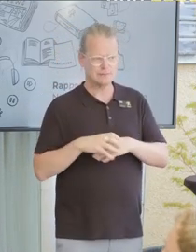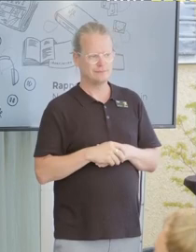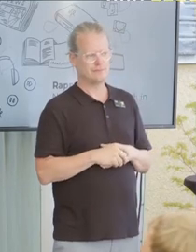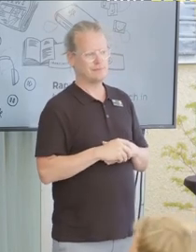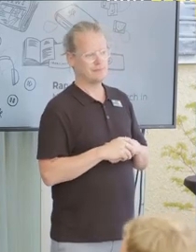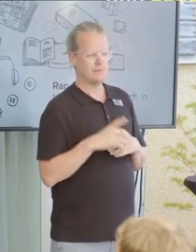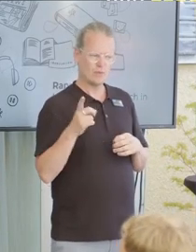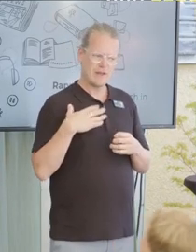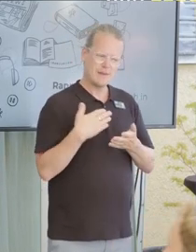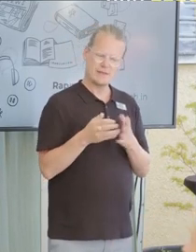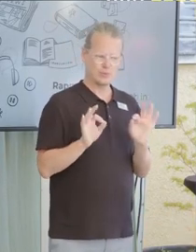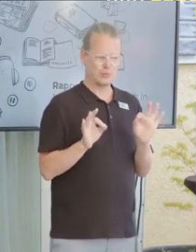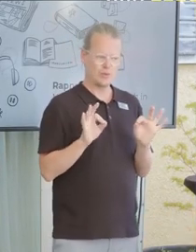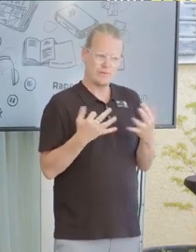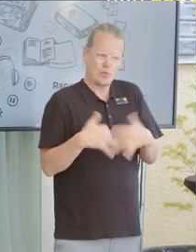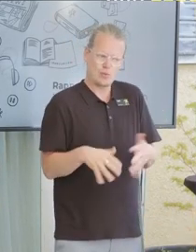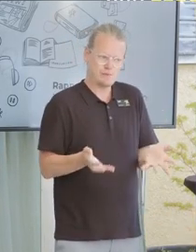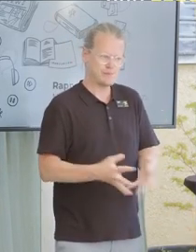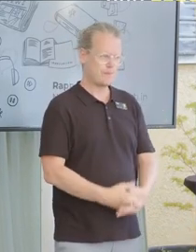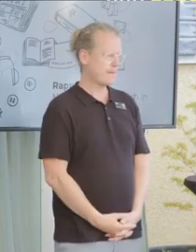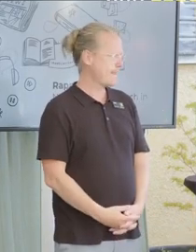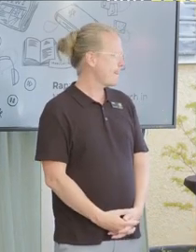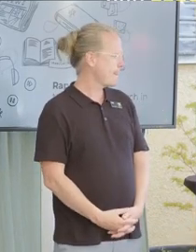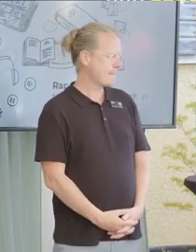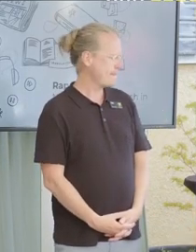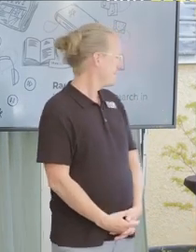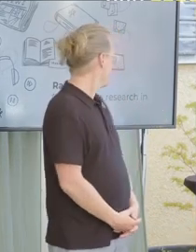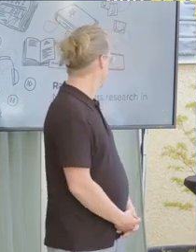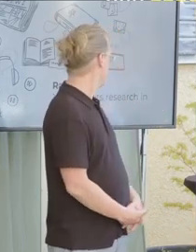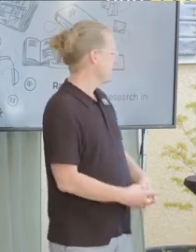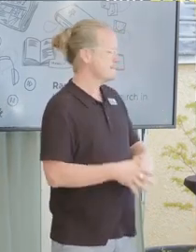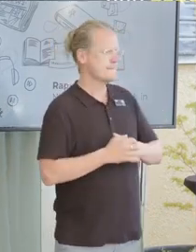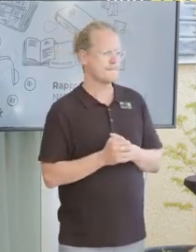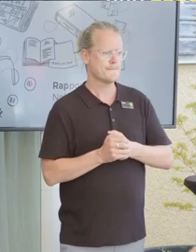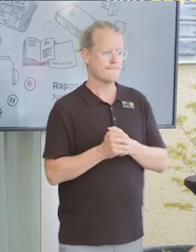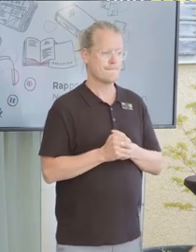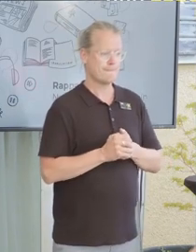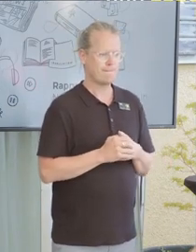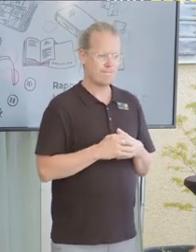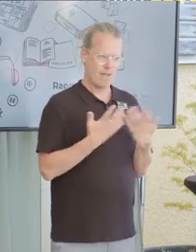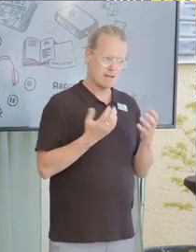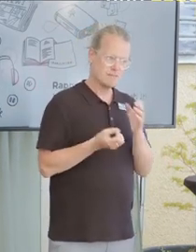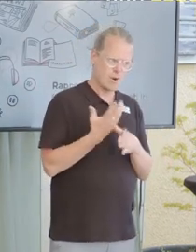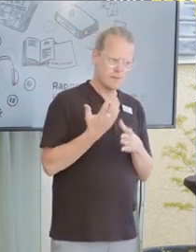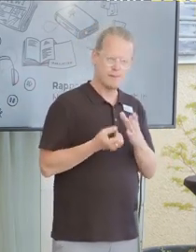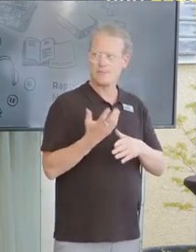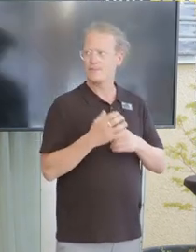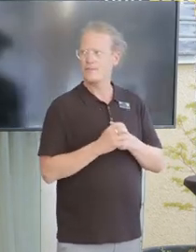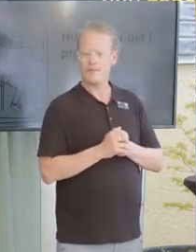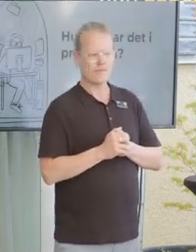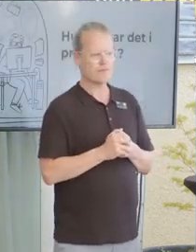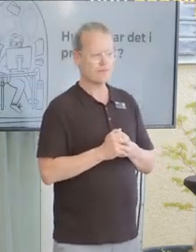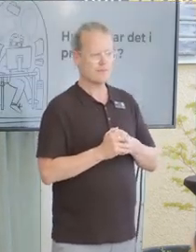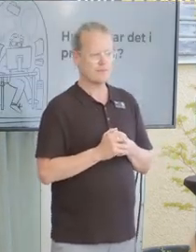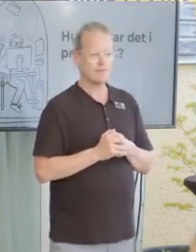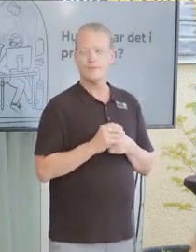funkar. Och kanske även lite problem du ser i relation till upphovsrätten. Ja. Så kör på! Stämmer. Tack så mycket för att jag fick komma